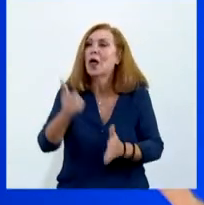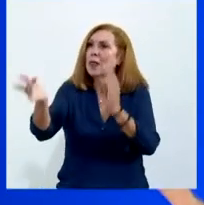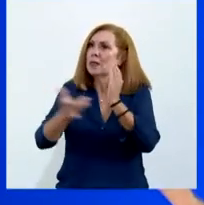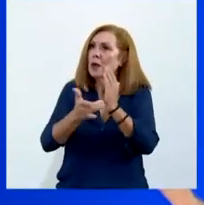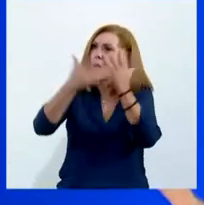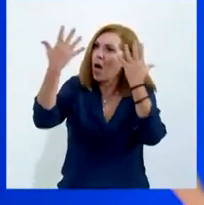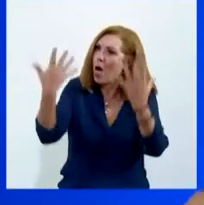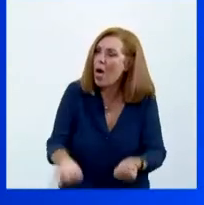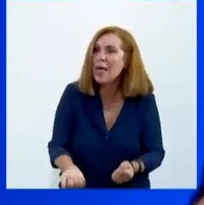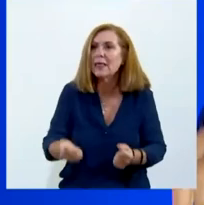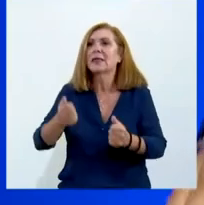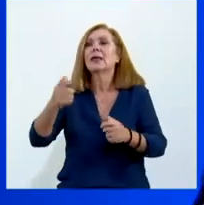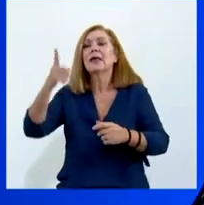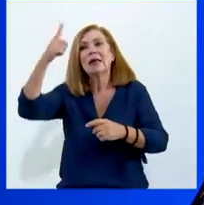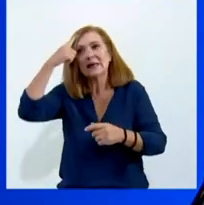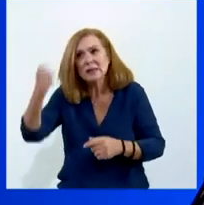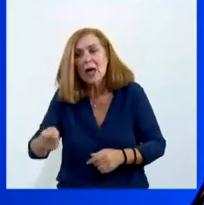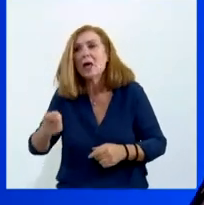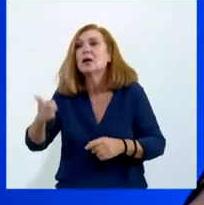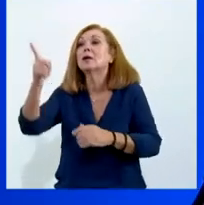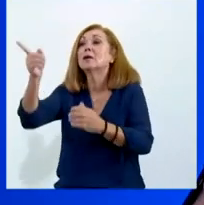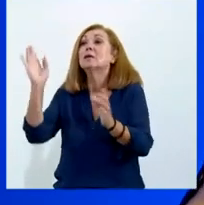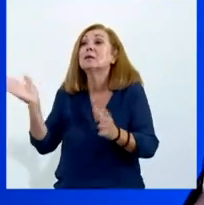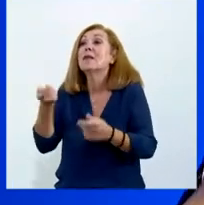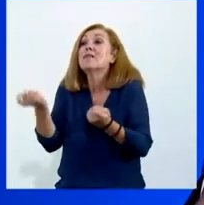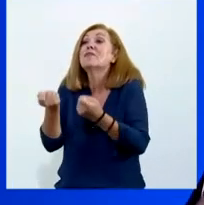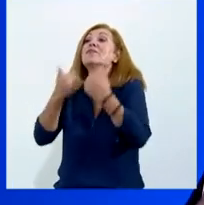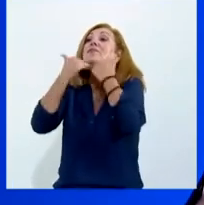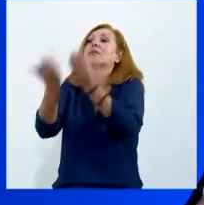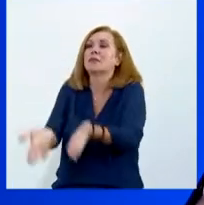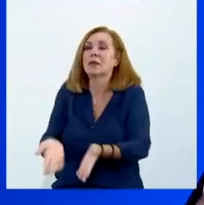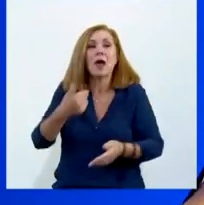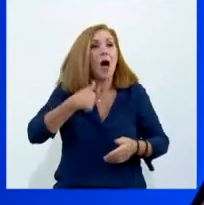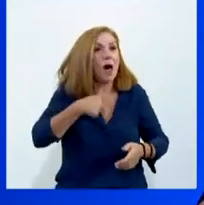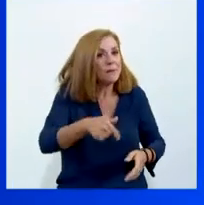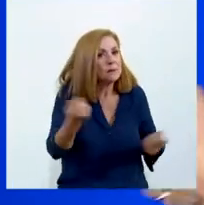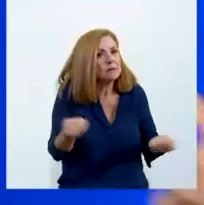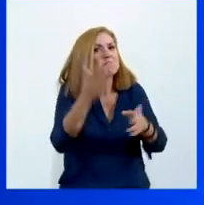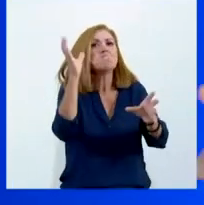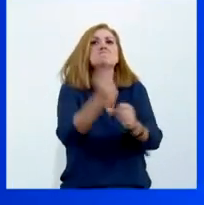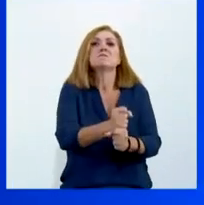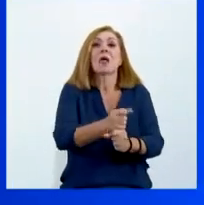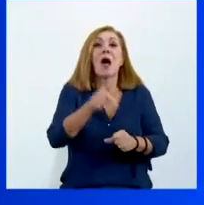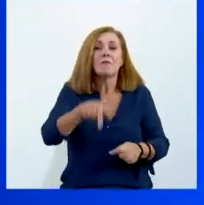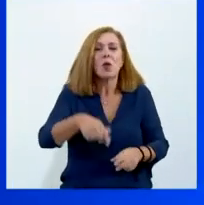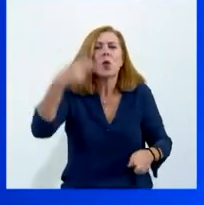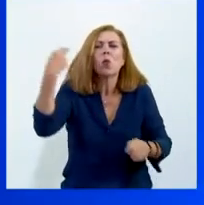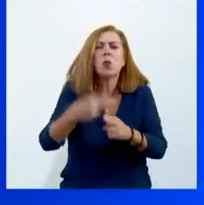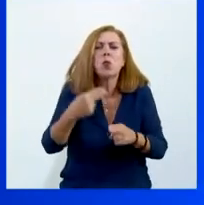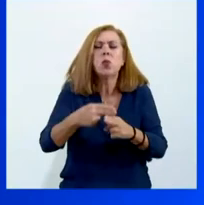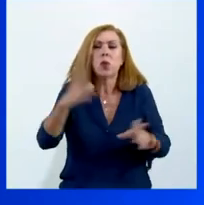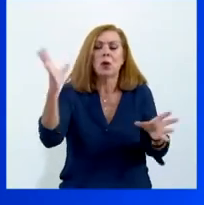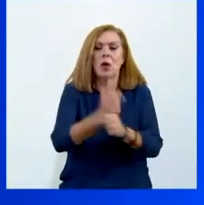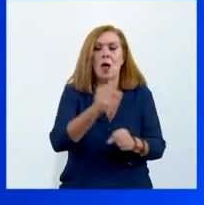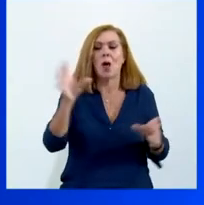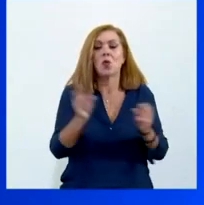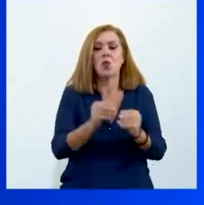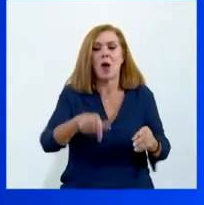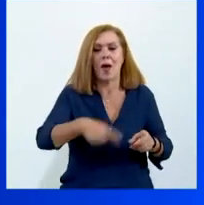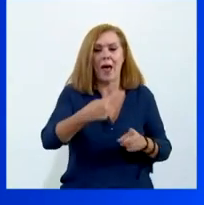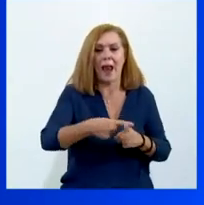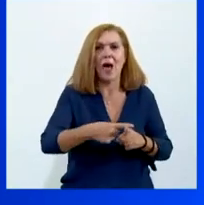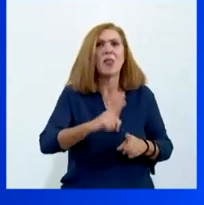κάνει. Εμείς αυτό το κατακτήσαμε. Και είναι μεγάλη κατάκτηση για τη χώρα. Και νομίζω ότι θα συμφωνήσετε κι εσείς ότι δεν ήταν